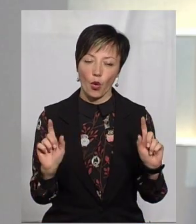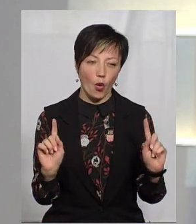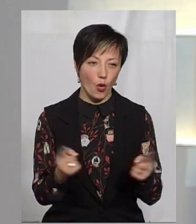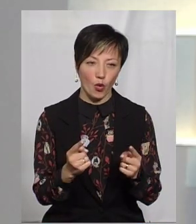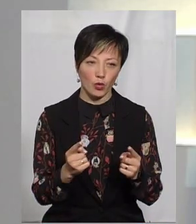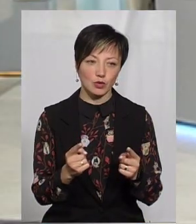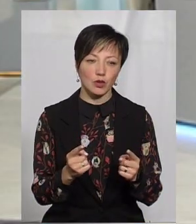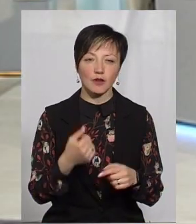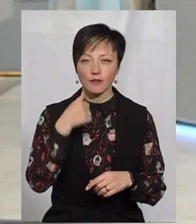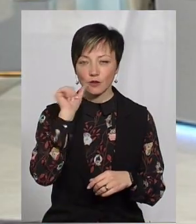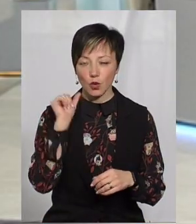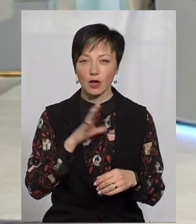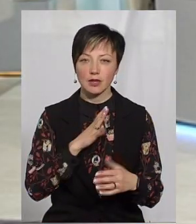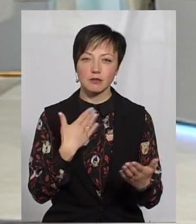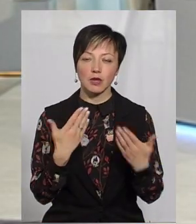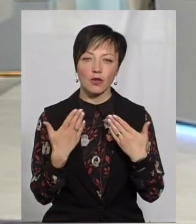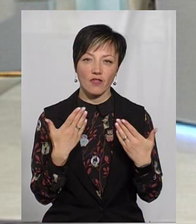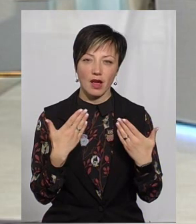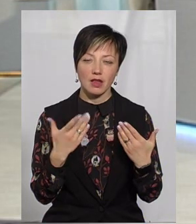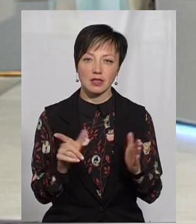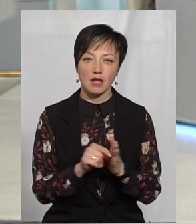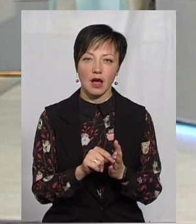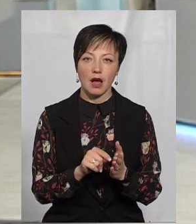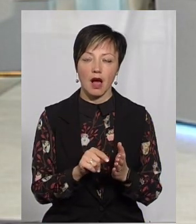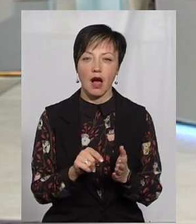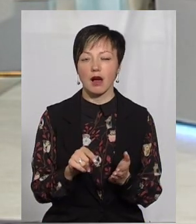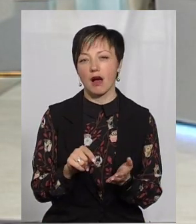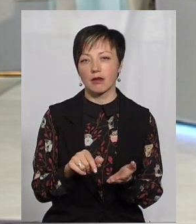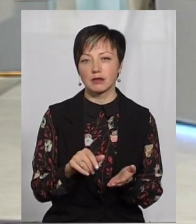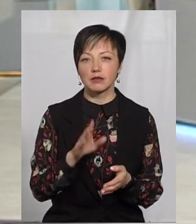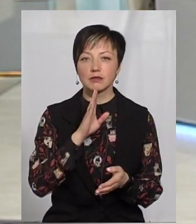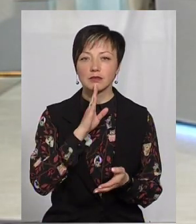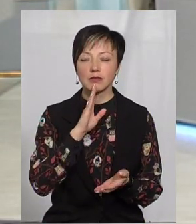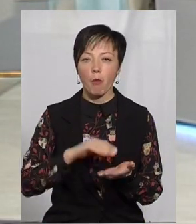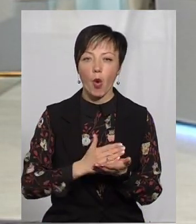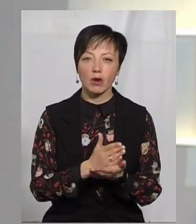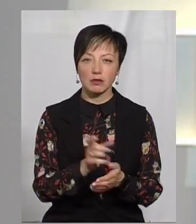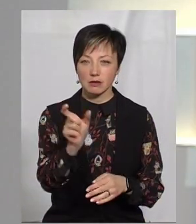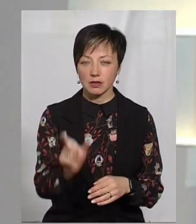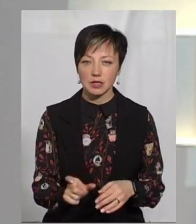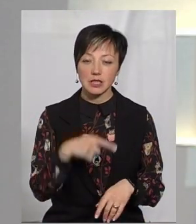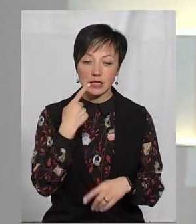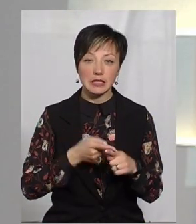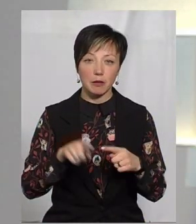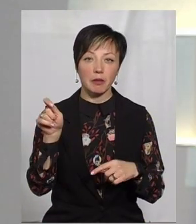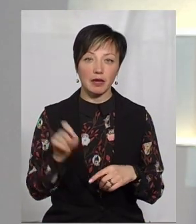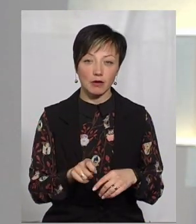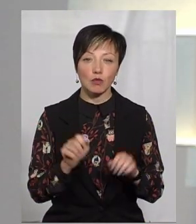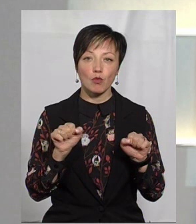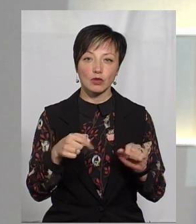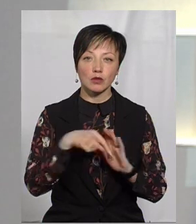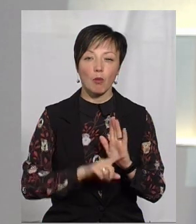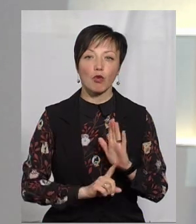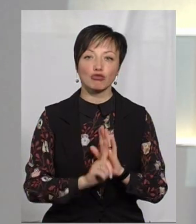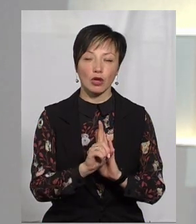короткої відповіді. Учора ми спілкувалися із політологиною Ольгою Заславською. Вона відзначила, що цей приїзд може